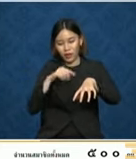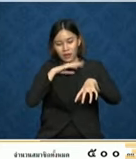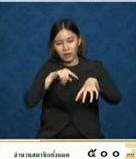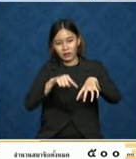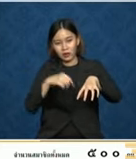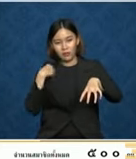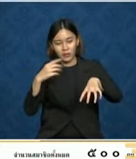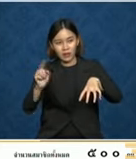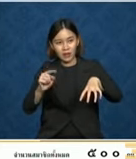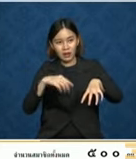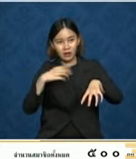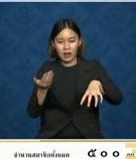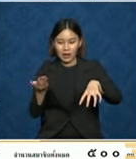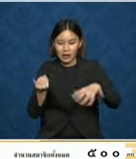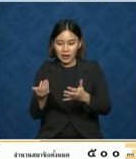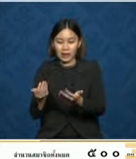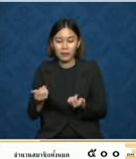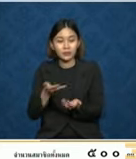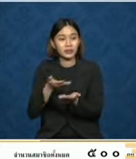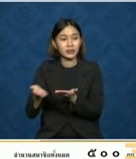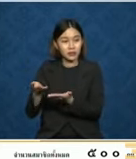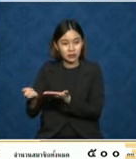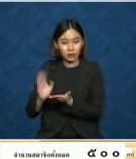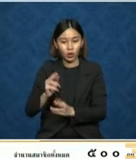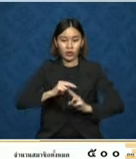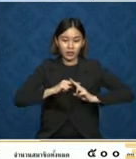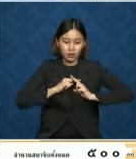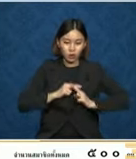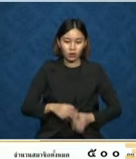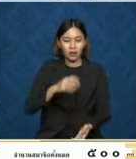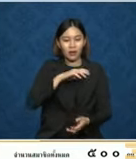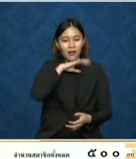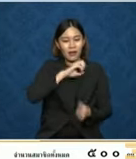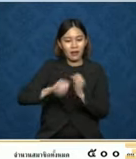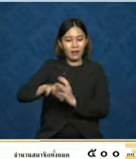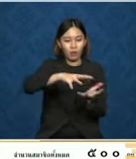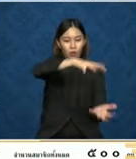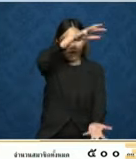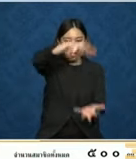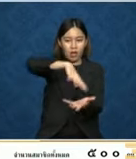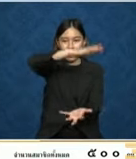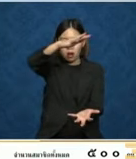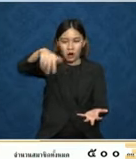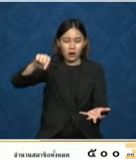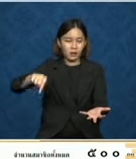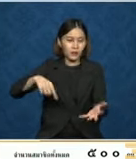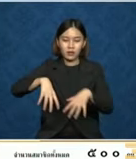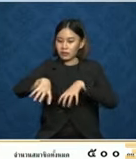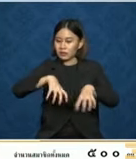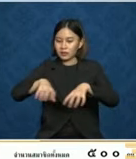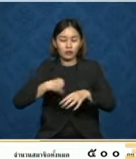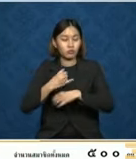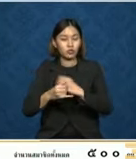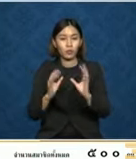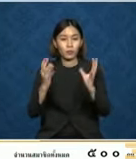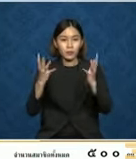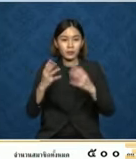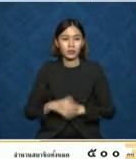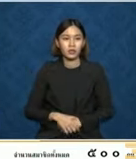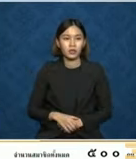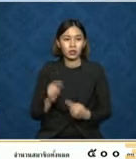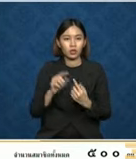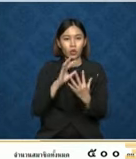งนี้เรียงรายไปด้วยโรงรับซื้อขยะของเอกชนครับขยะจำนวนมากถูกกองรวมกันอยู่อย่างมากมายแล้วก็ไม่ได้จัดการให้จบจริงอยู่